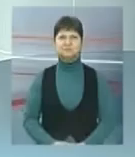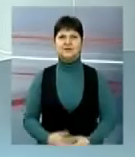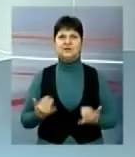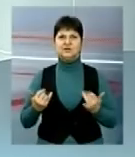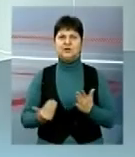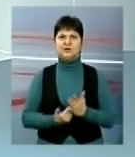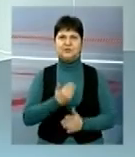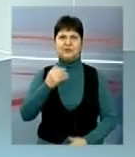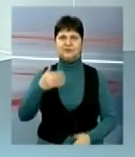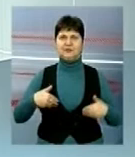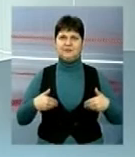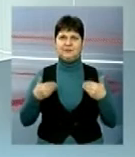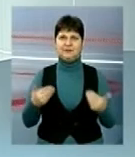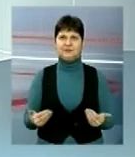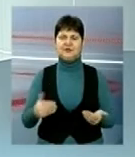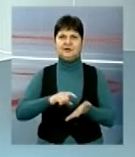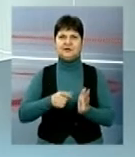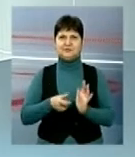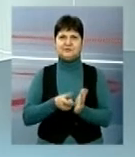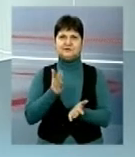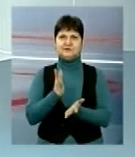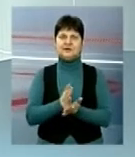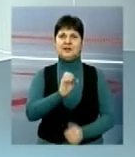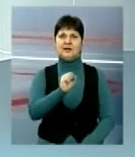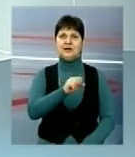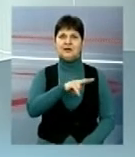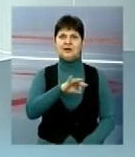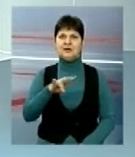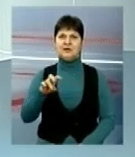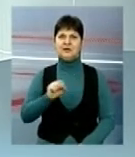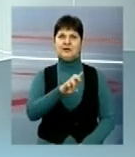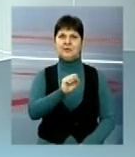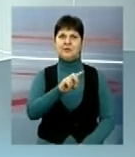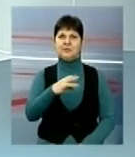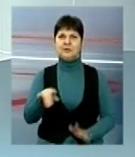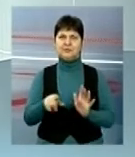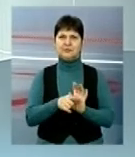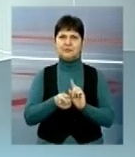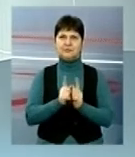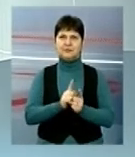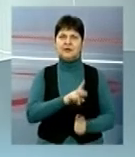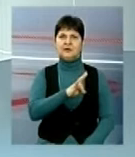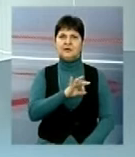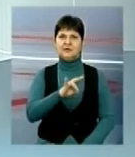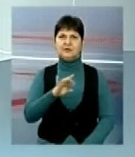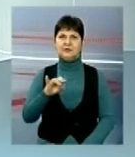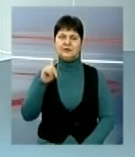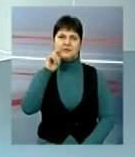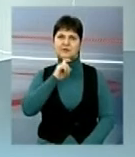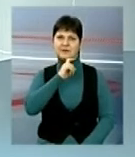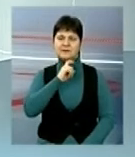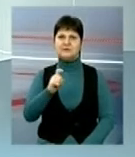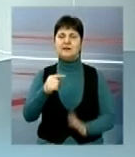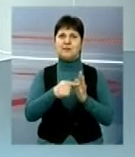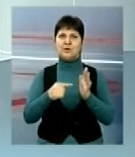Передача новини. Вітаю у студії прямому ефірі. Працюють Аліна Бабій та сурдоперекладач Марина Нікітіна. Вінниччина поділилась вакциною